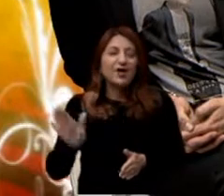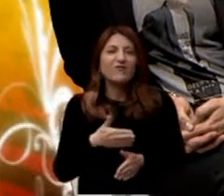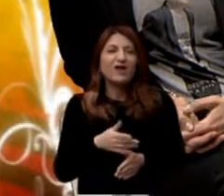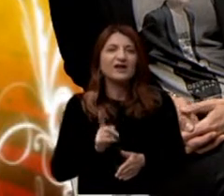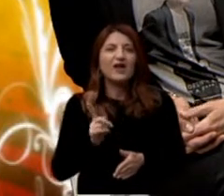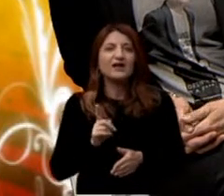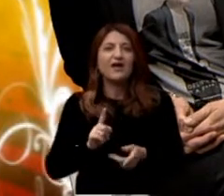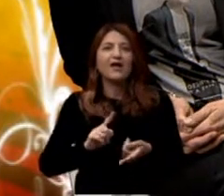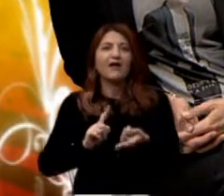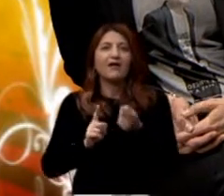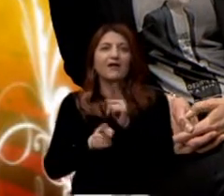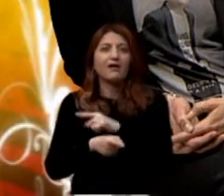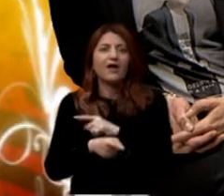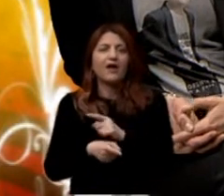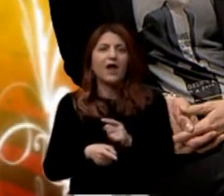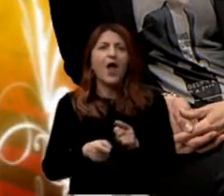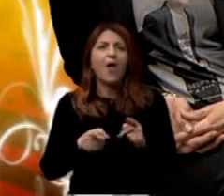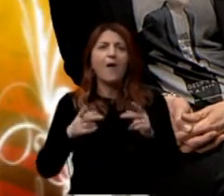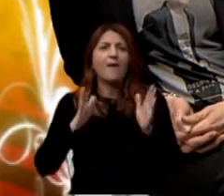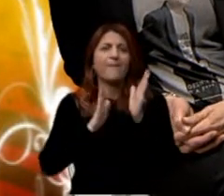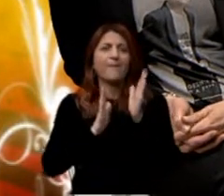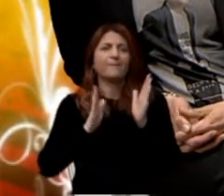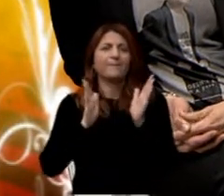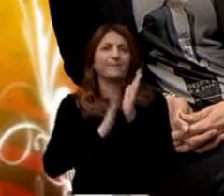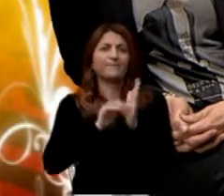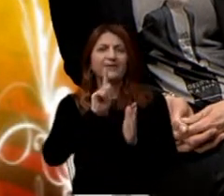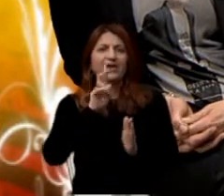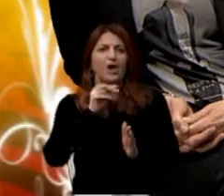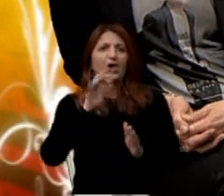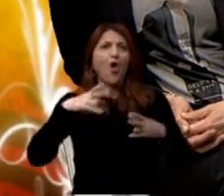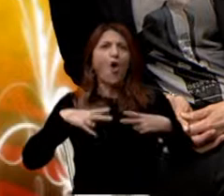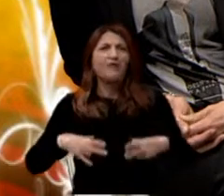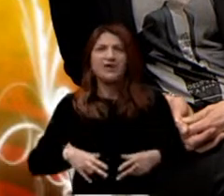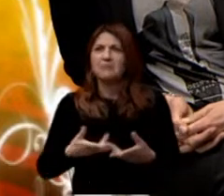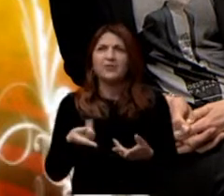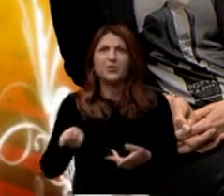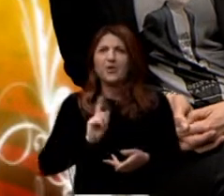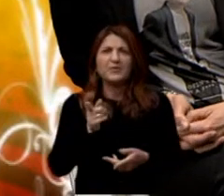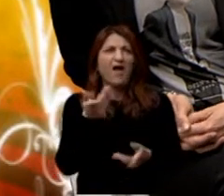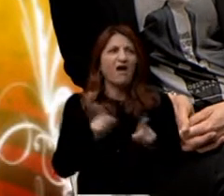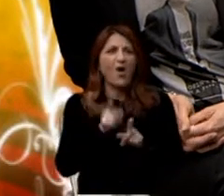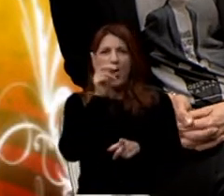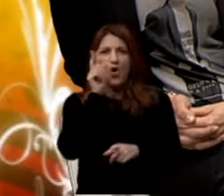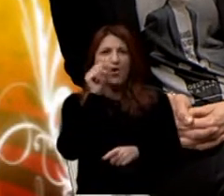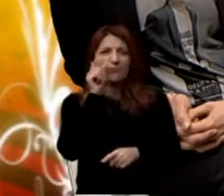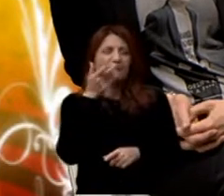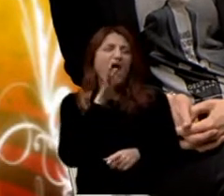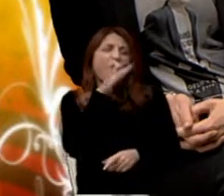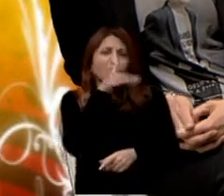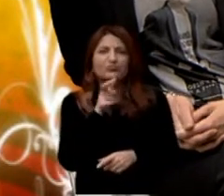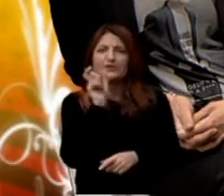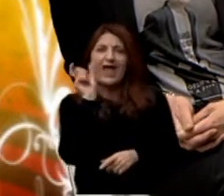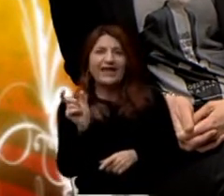biti zaslužnica. To smo i mi predlagali, jer nema mirovanja tijekom penzije, niti